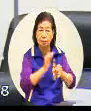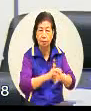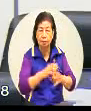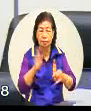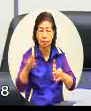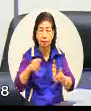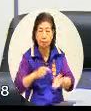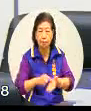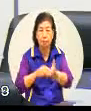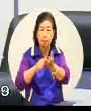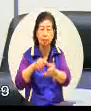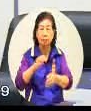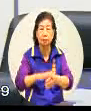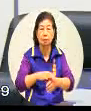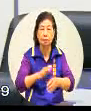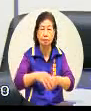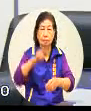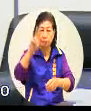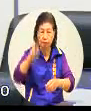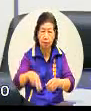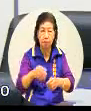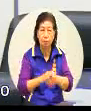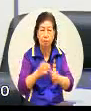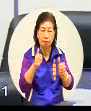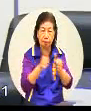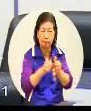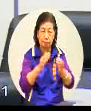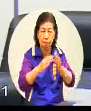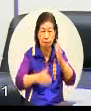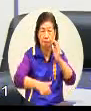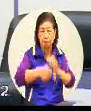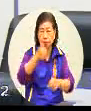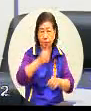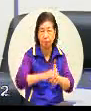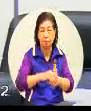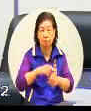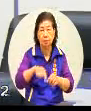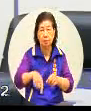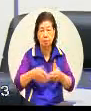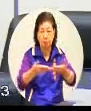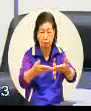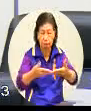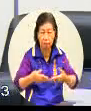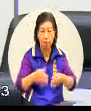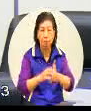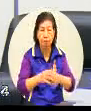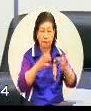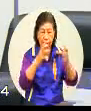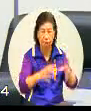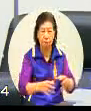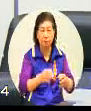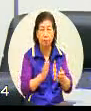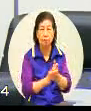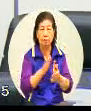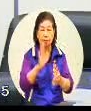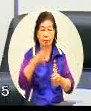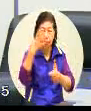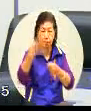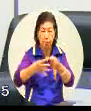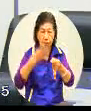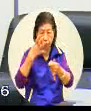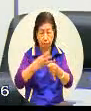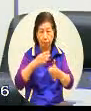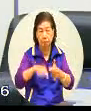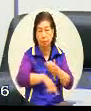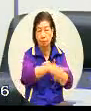咧是咱老社乡副市长接待，这个案咧会使讲成立了，经过差不多4冬，大家的